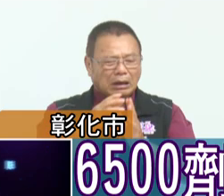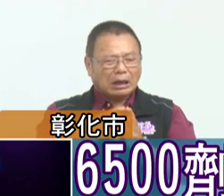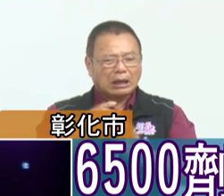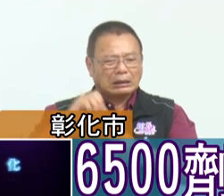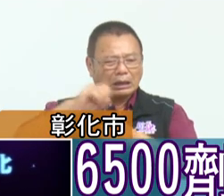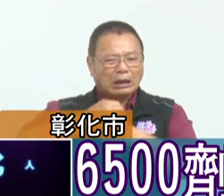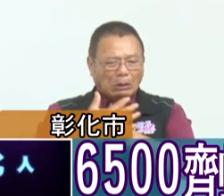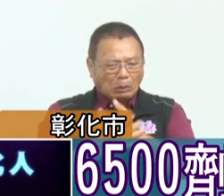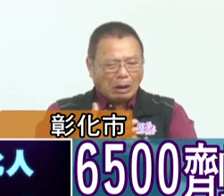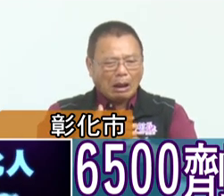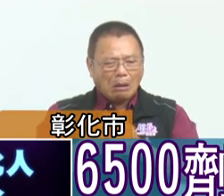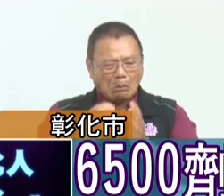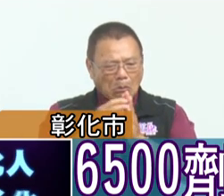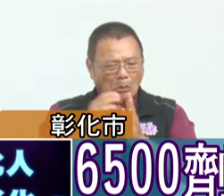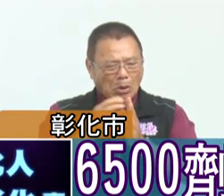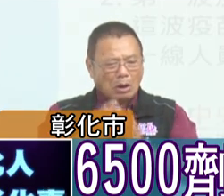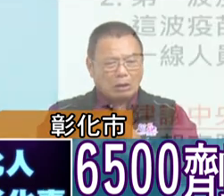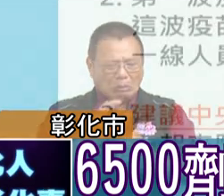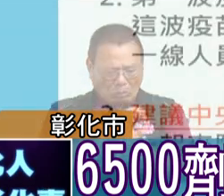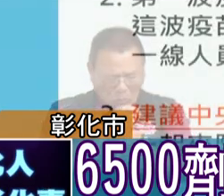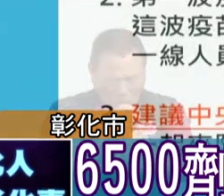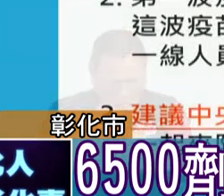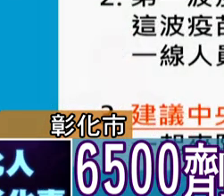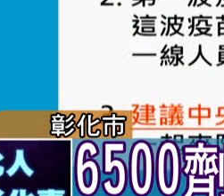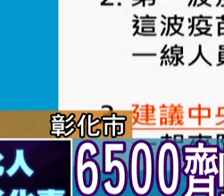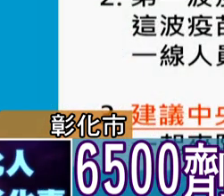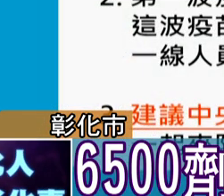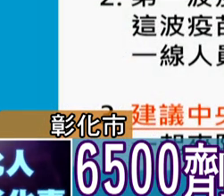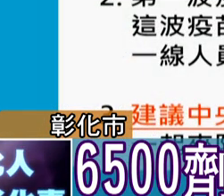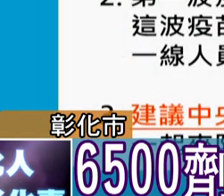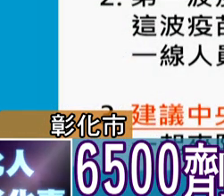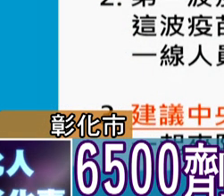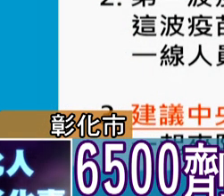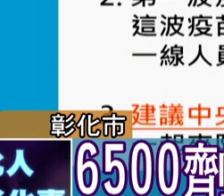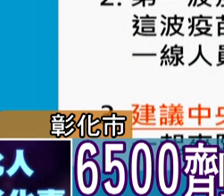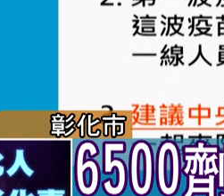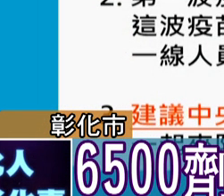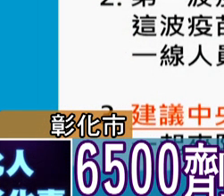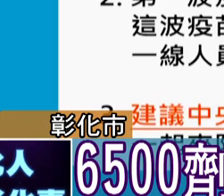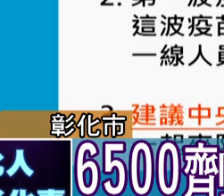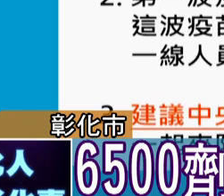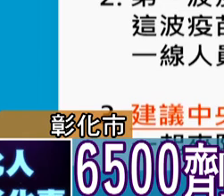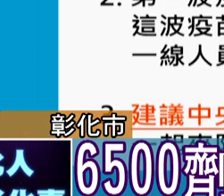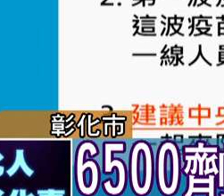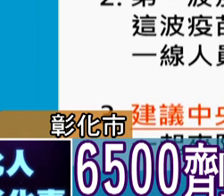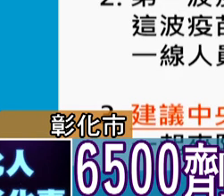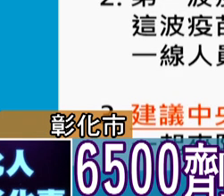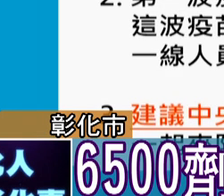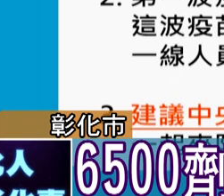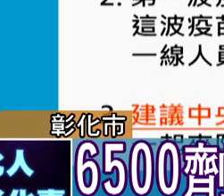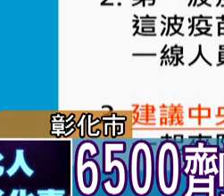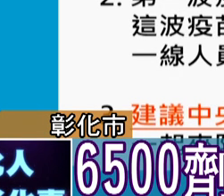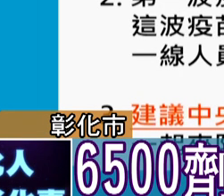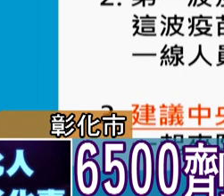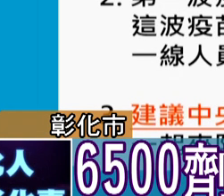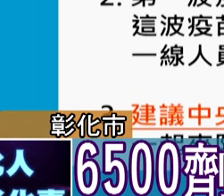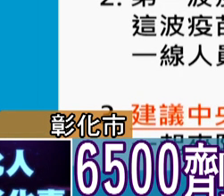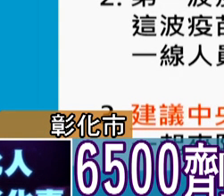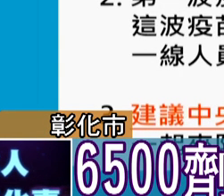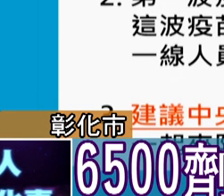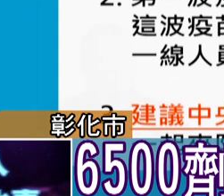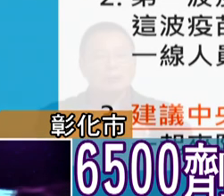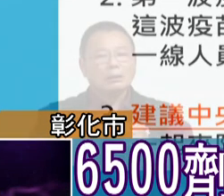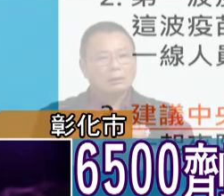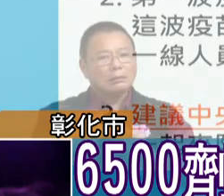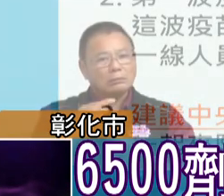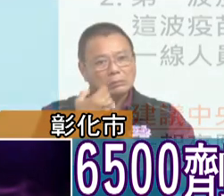加护病房要来照顾这些民众，或是在采检的这个急诊室要负责采检的这些相关的医护人员、医事人